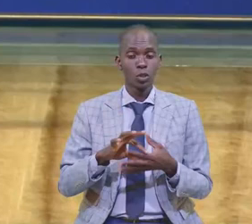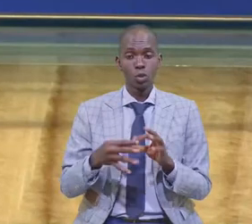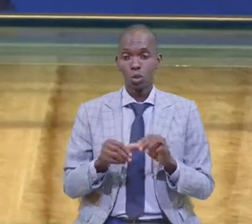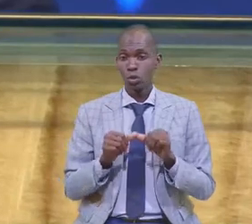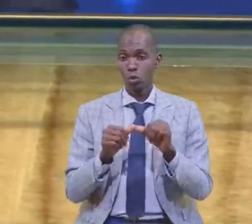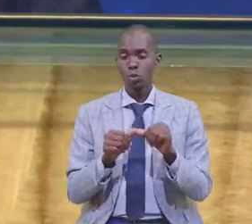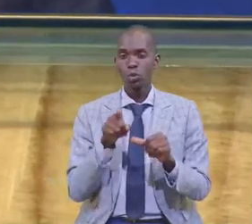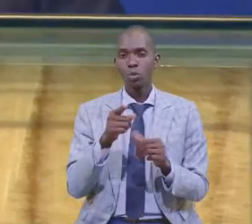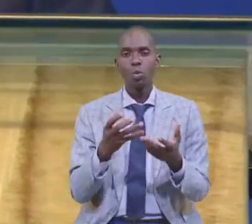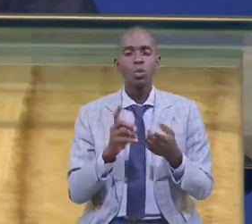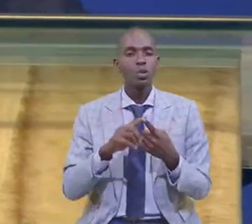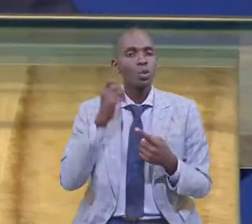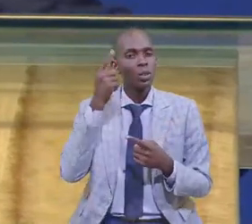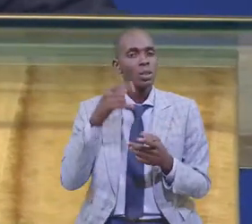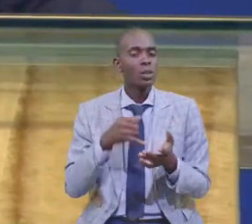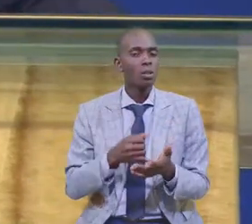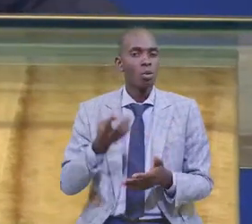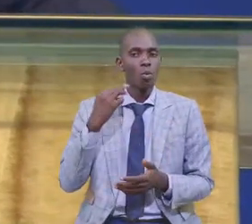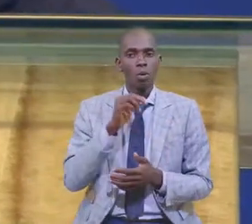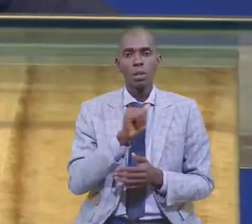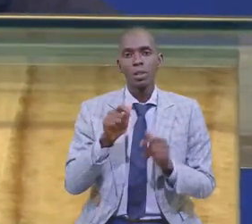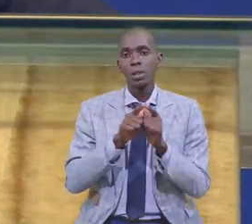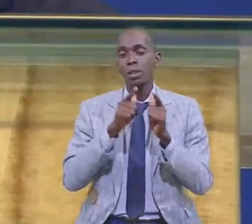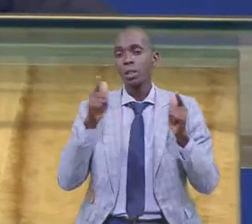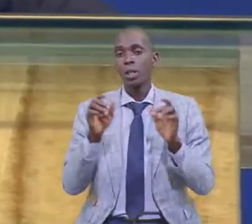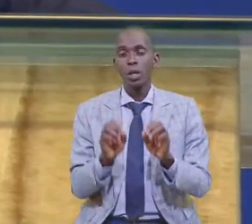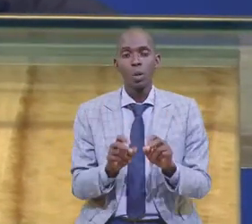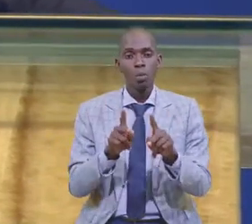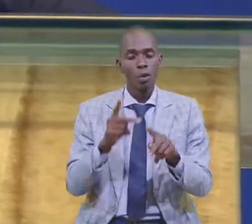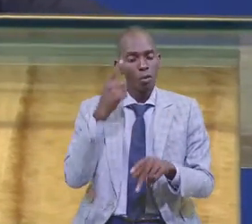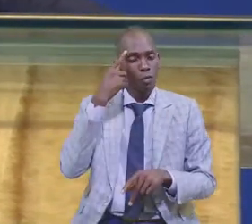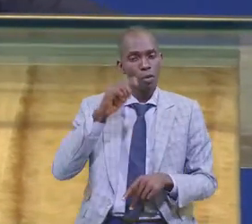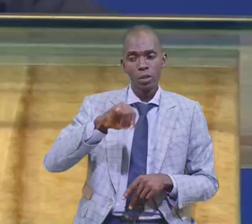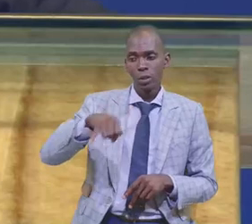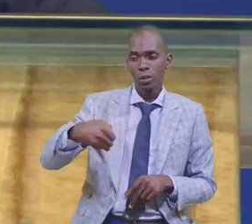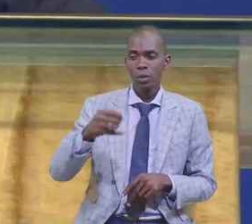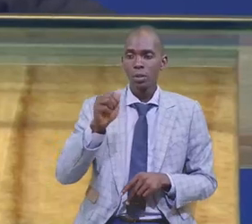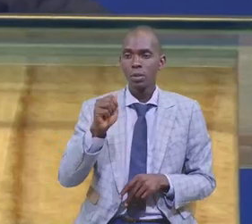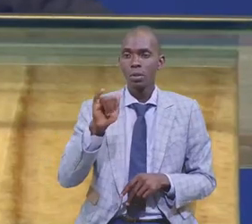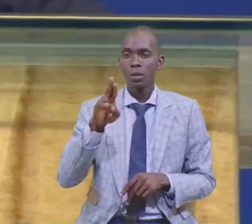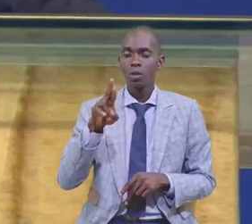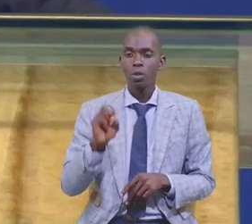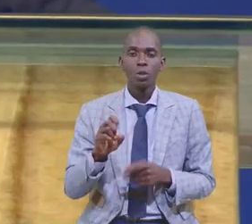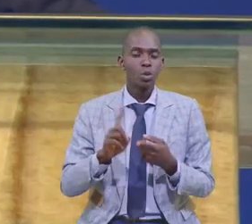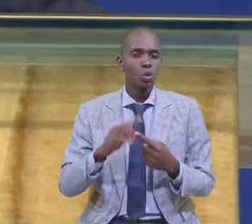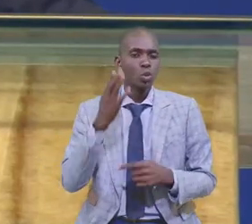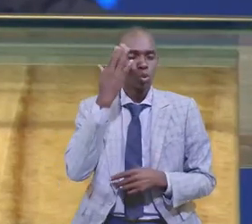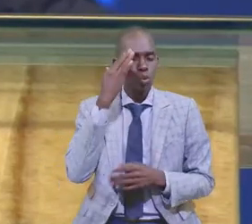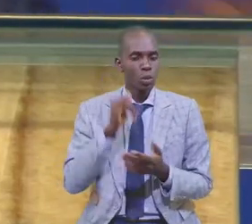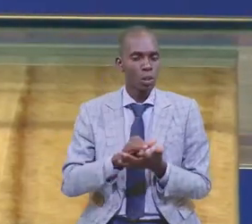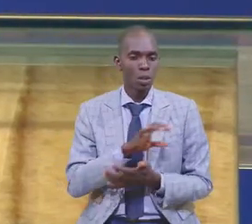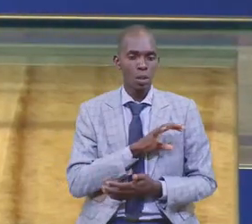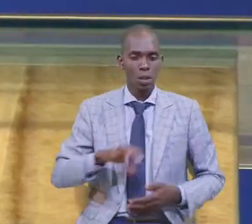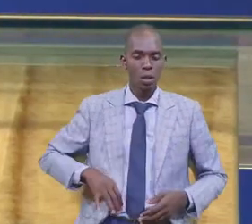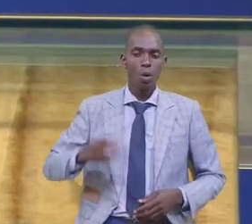continue, vous allez vouloir comprendre que c'était un grand privilège pour Jaïrus de savoir que